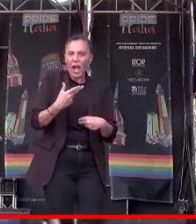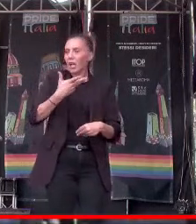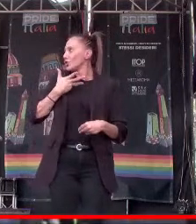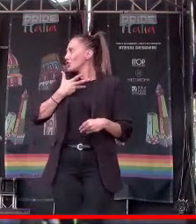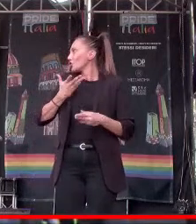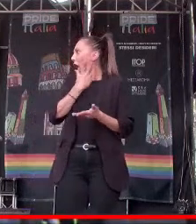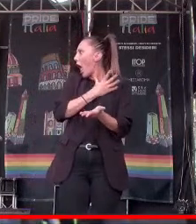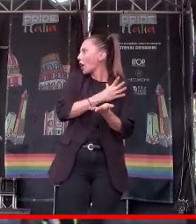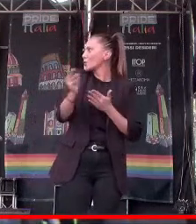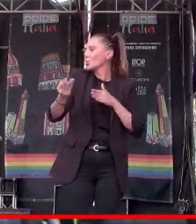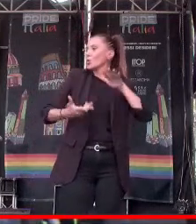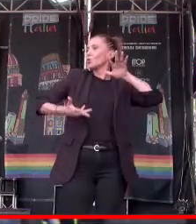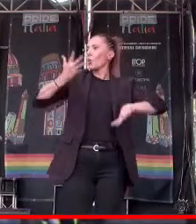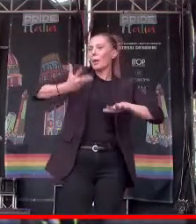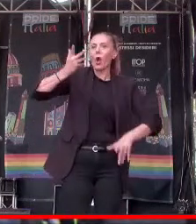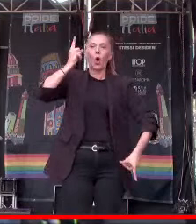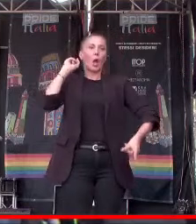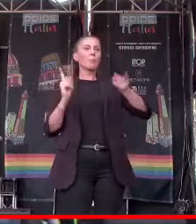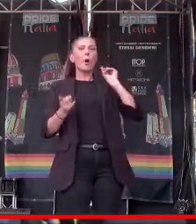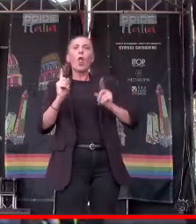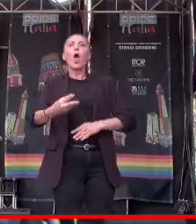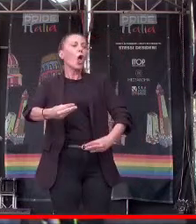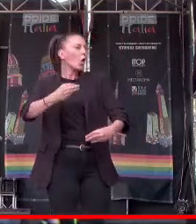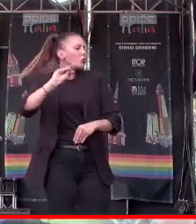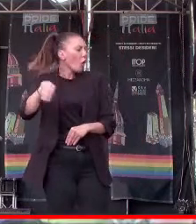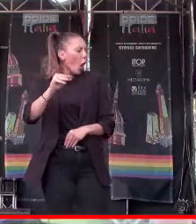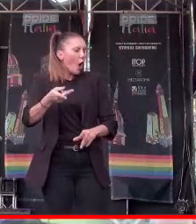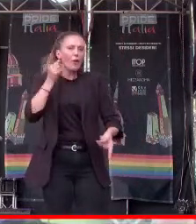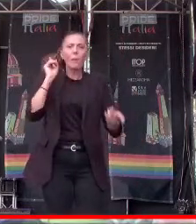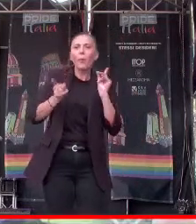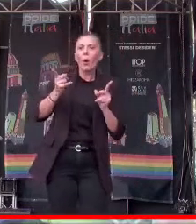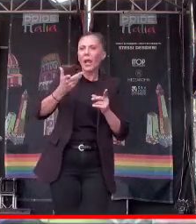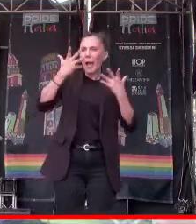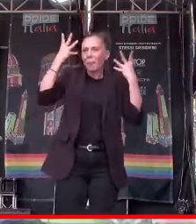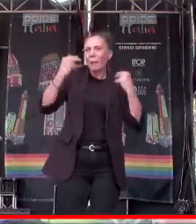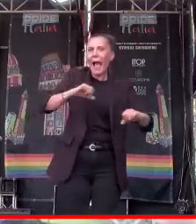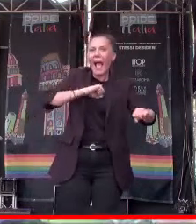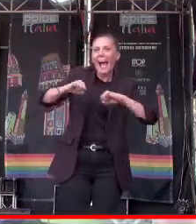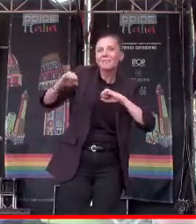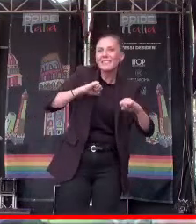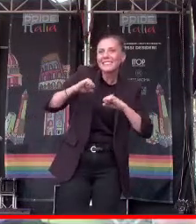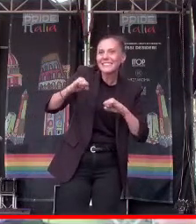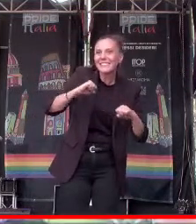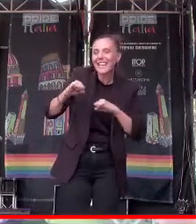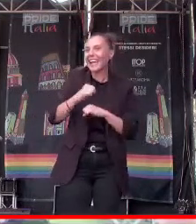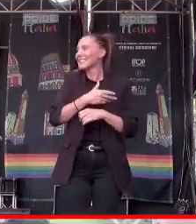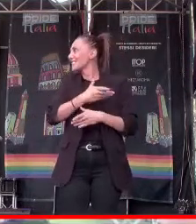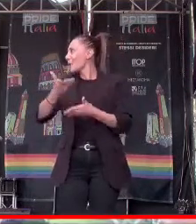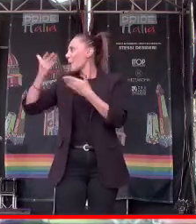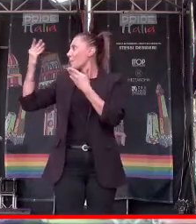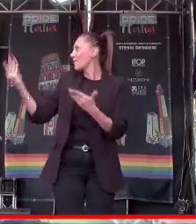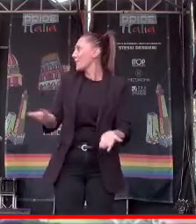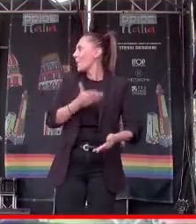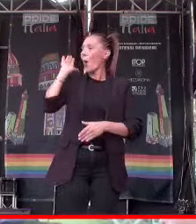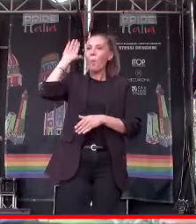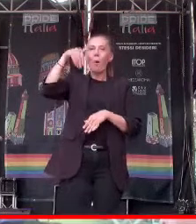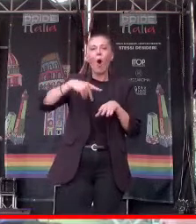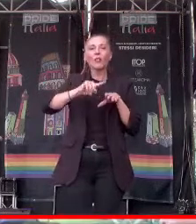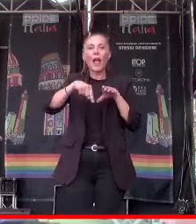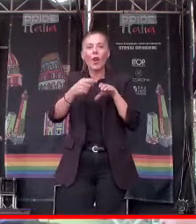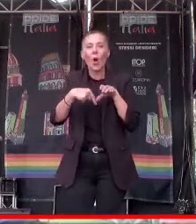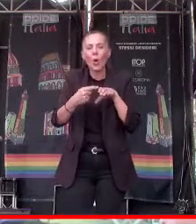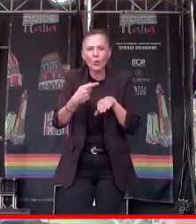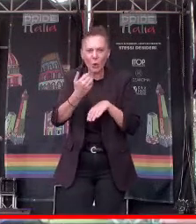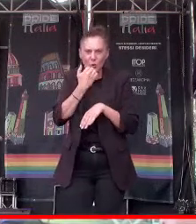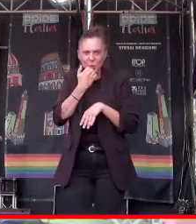superiori, politici, politiconi. Chi ti stanno? Qua, tutti gli amministratori sono qui. Buonasera, che stiamo mandando un messaggino. Scusi un attimo, c'era uno che stava